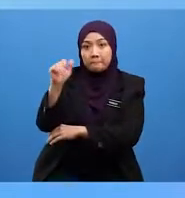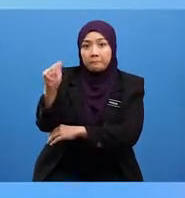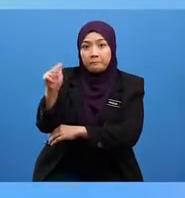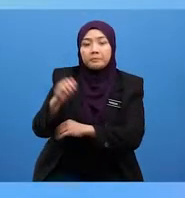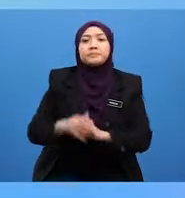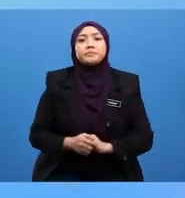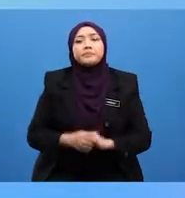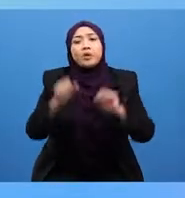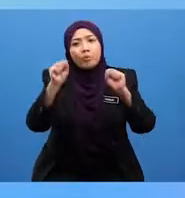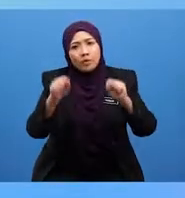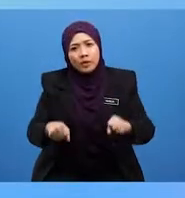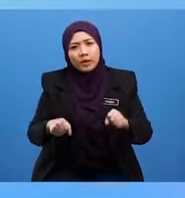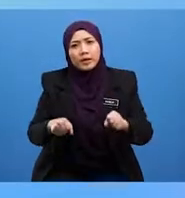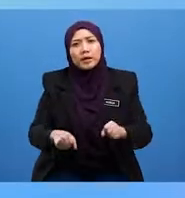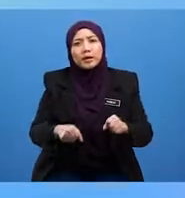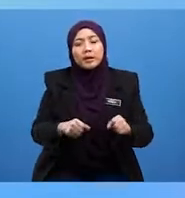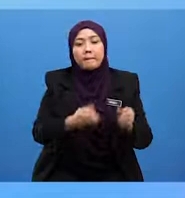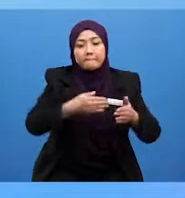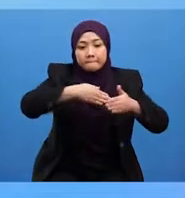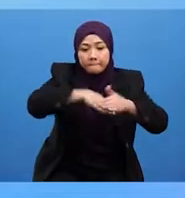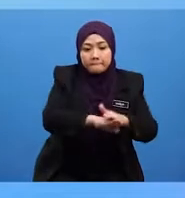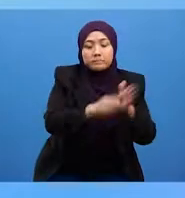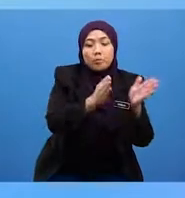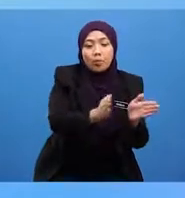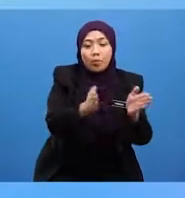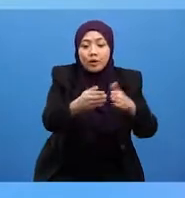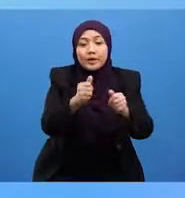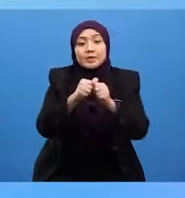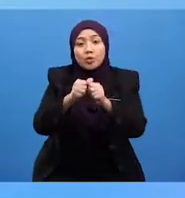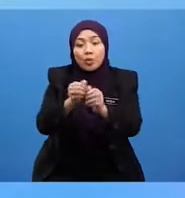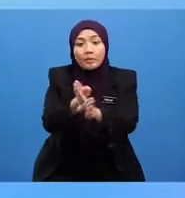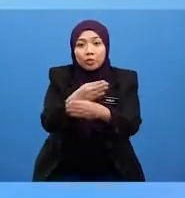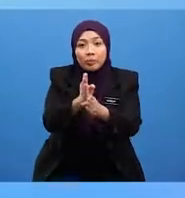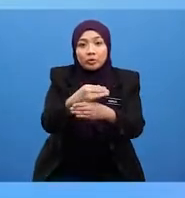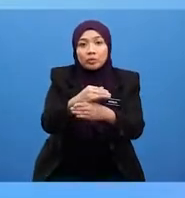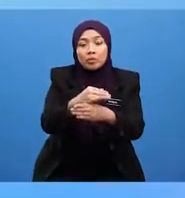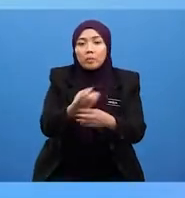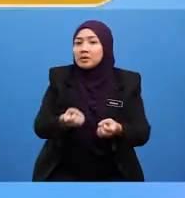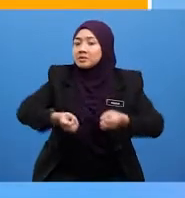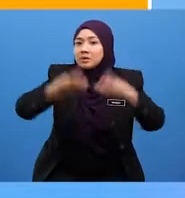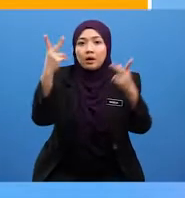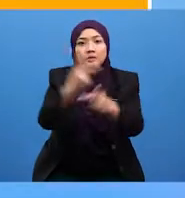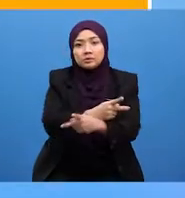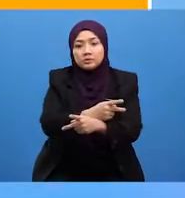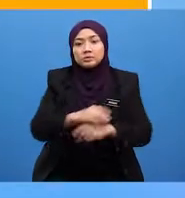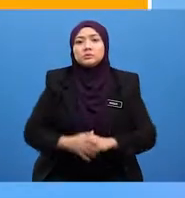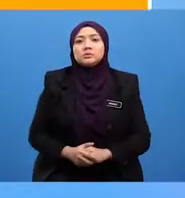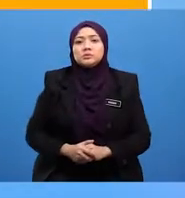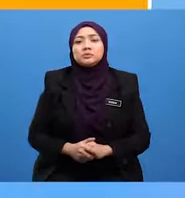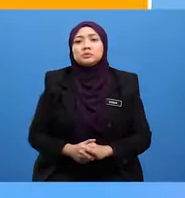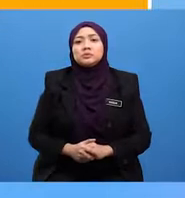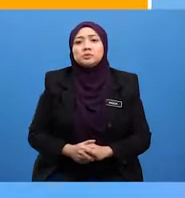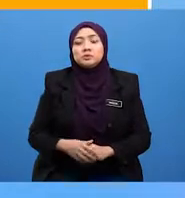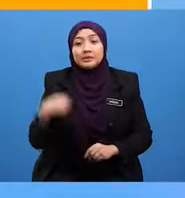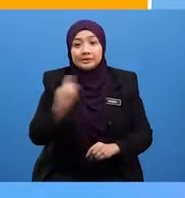dapat diacukan berulang kali. Maka, kita digalakkan untuk